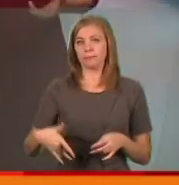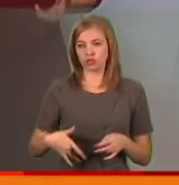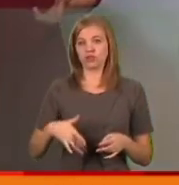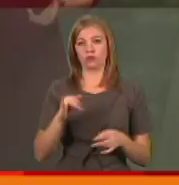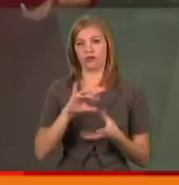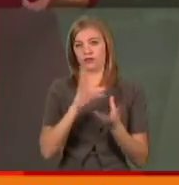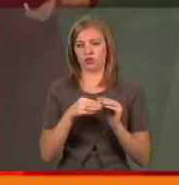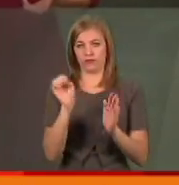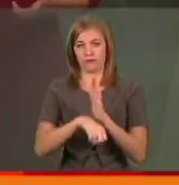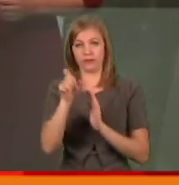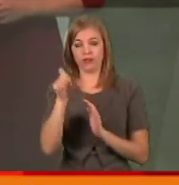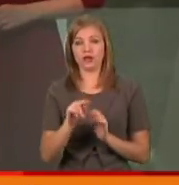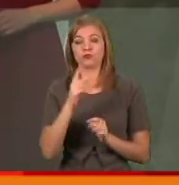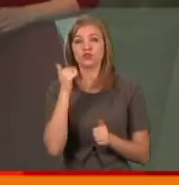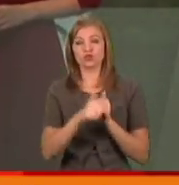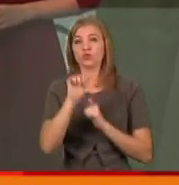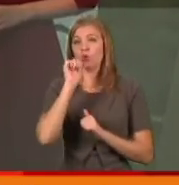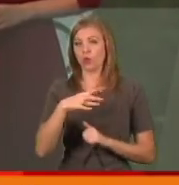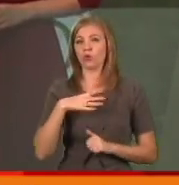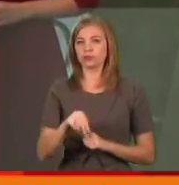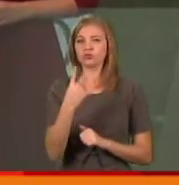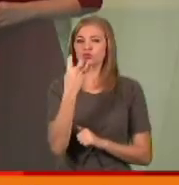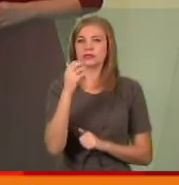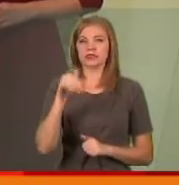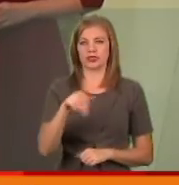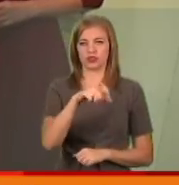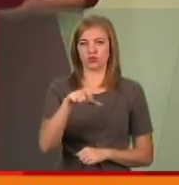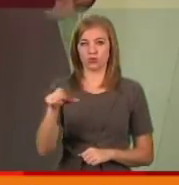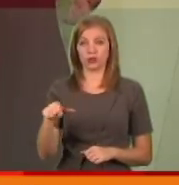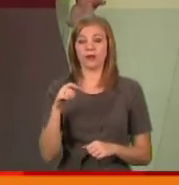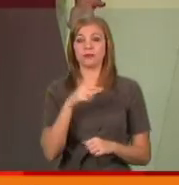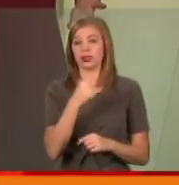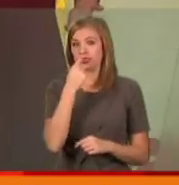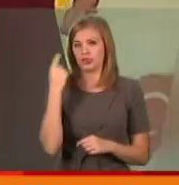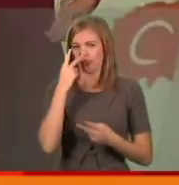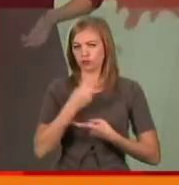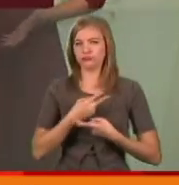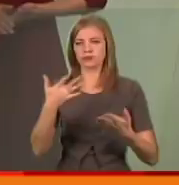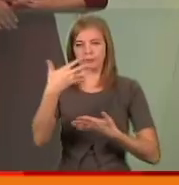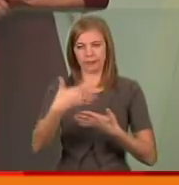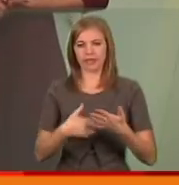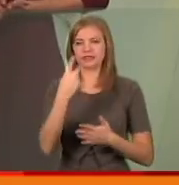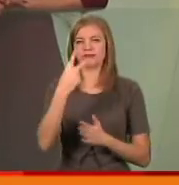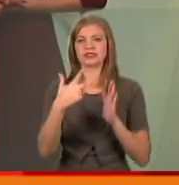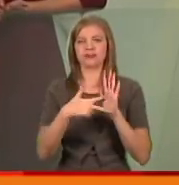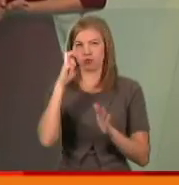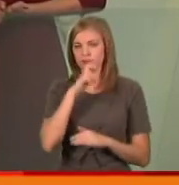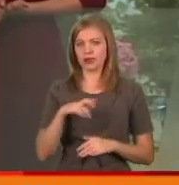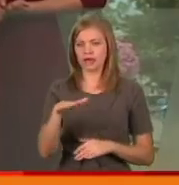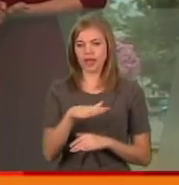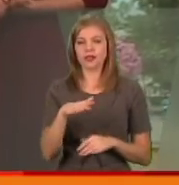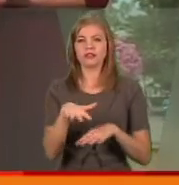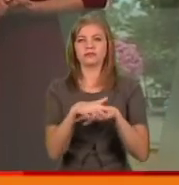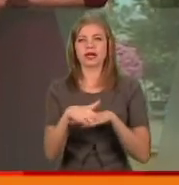зрештою вбиває. Щороку через нього помирають 400 тисяч людей. ВОЗ нещодавно оприлюднила перелік із 28 країн,